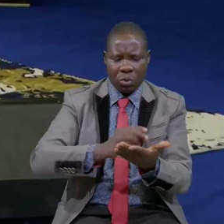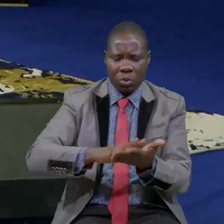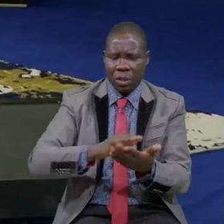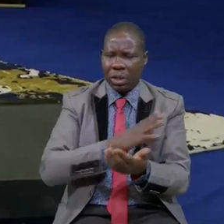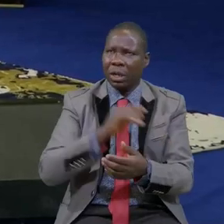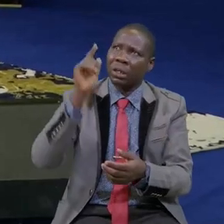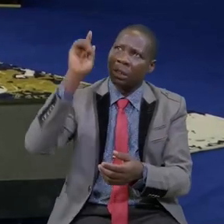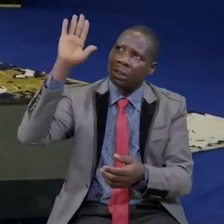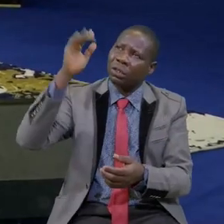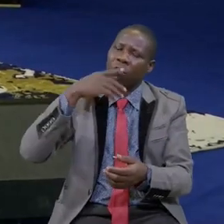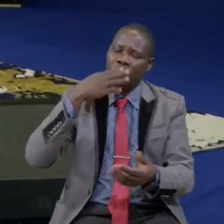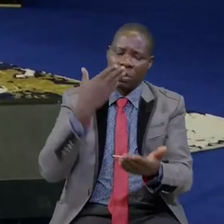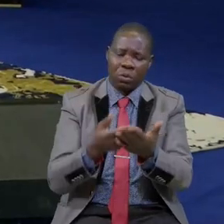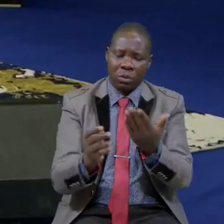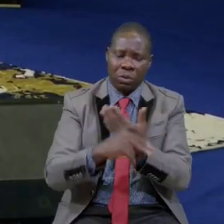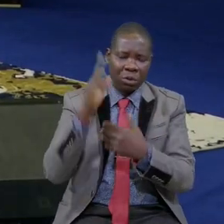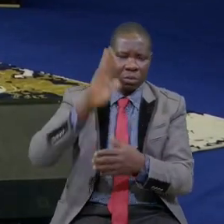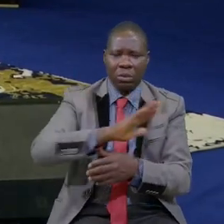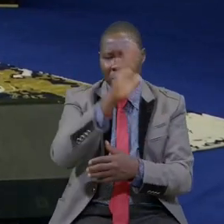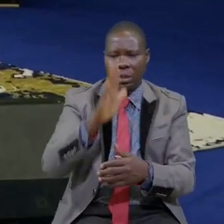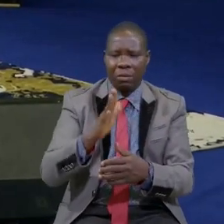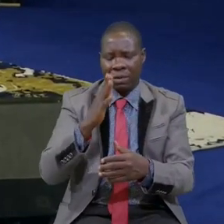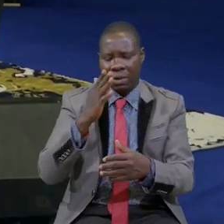contredit jamais sa sainteté.